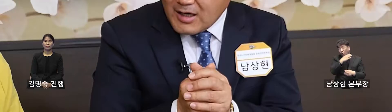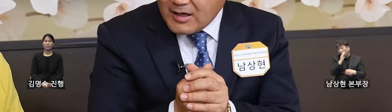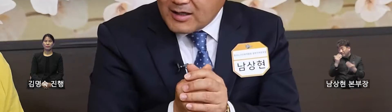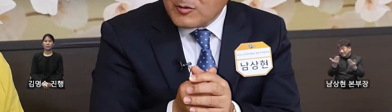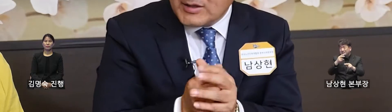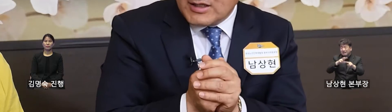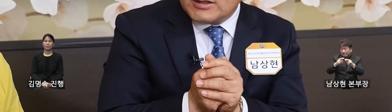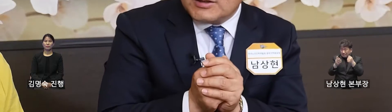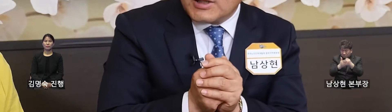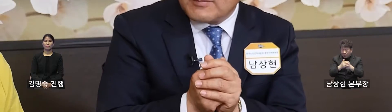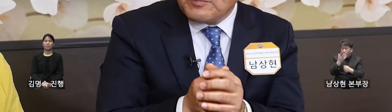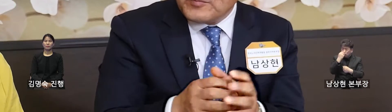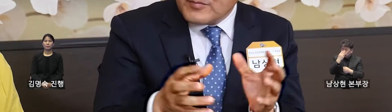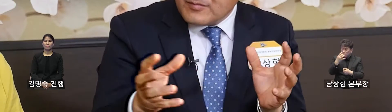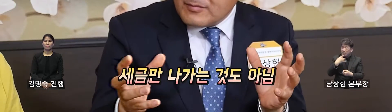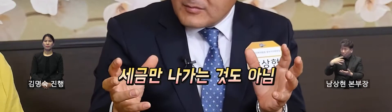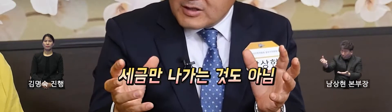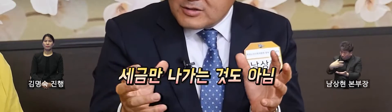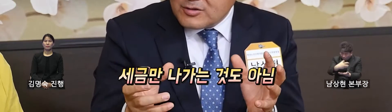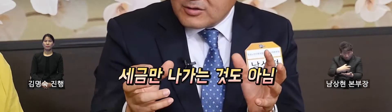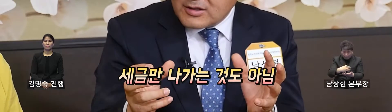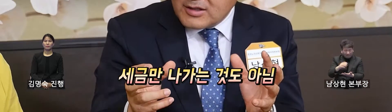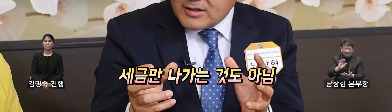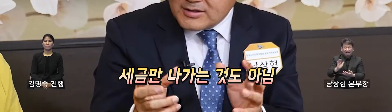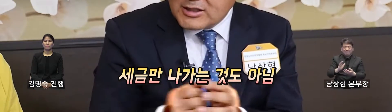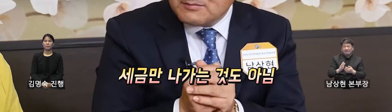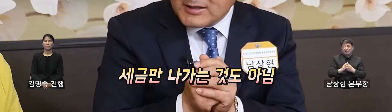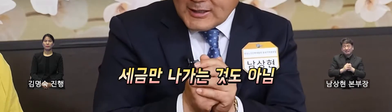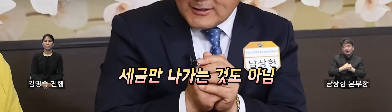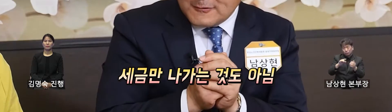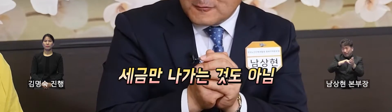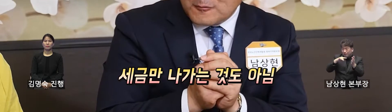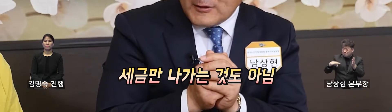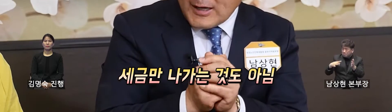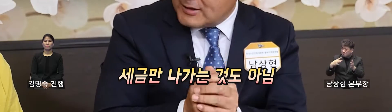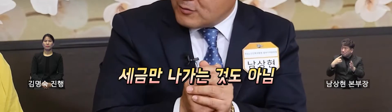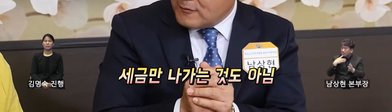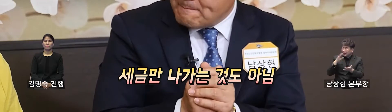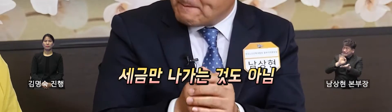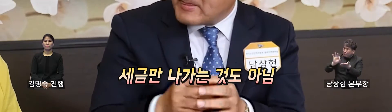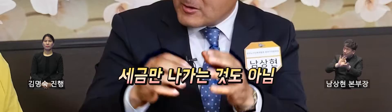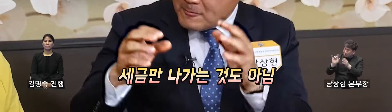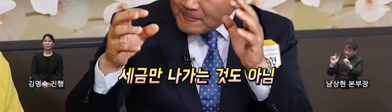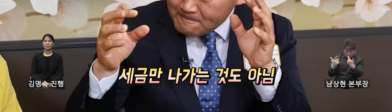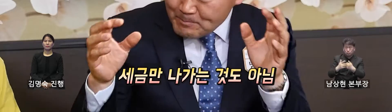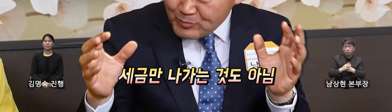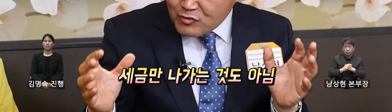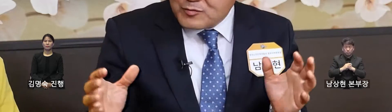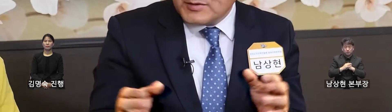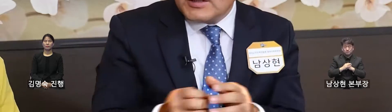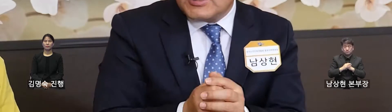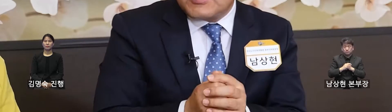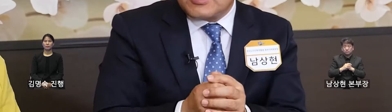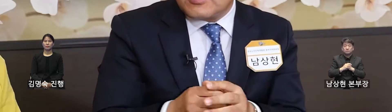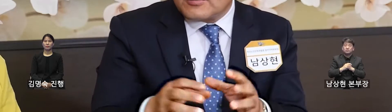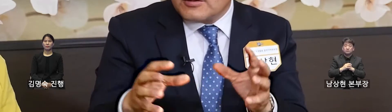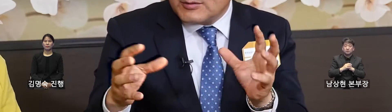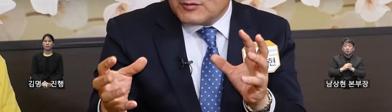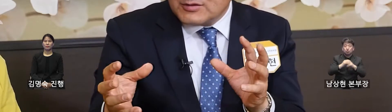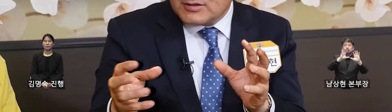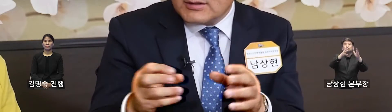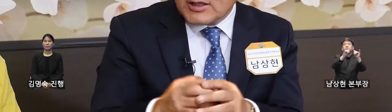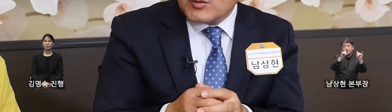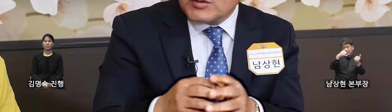세금이 나가라고 얘기하시지만 그렇게 세금만 나가는 것도 아니고 또 국민의